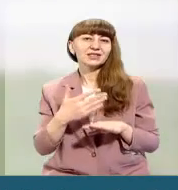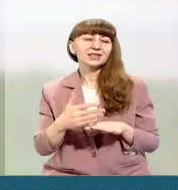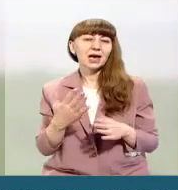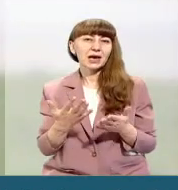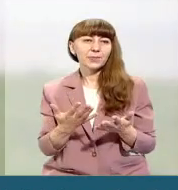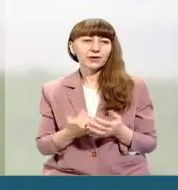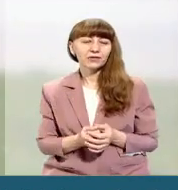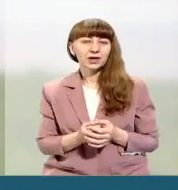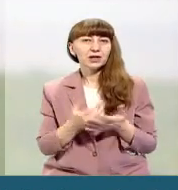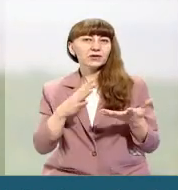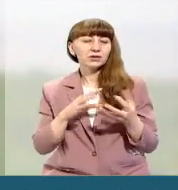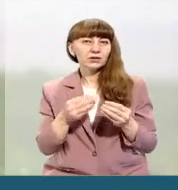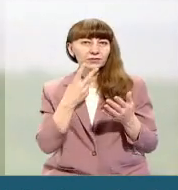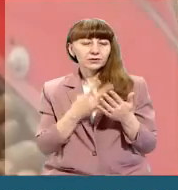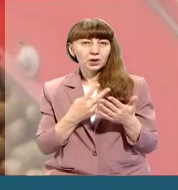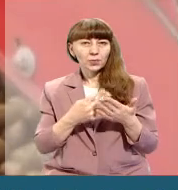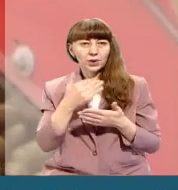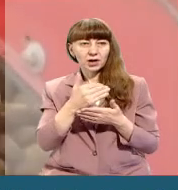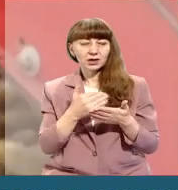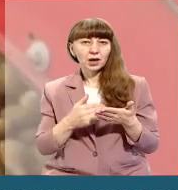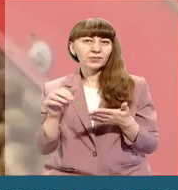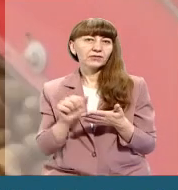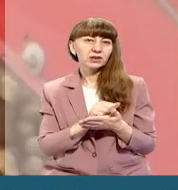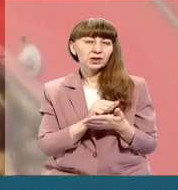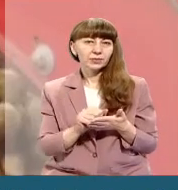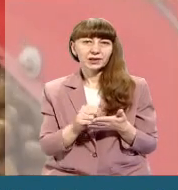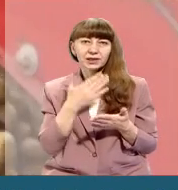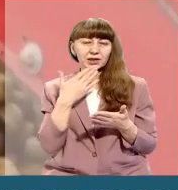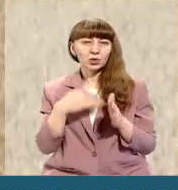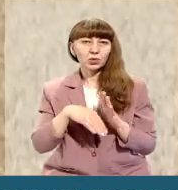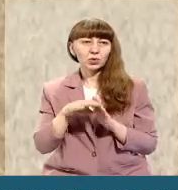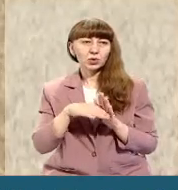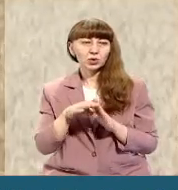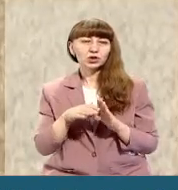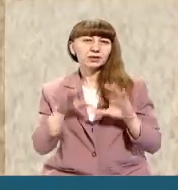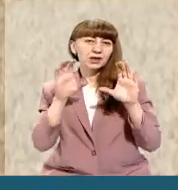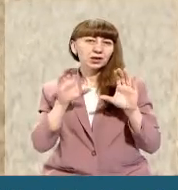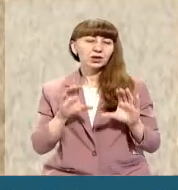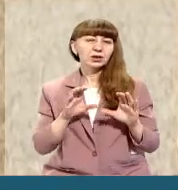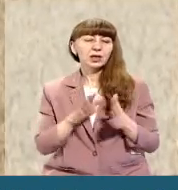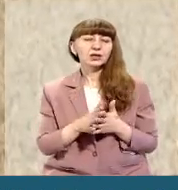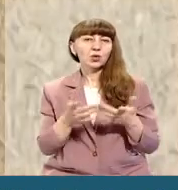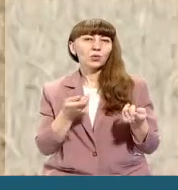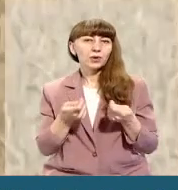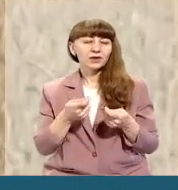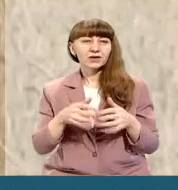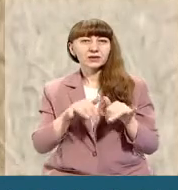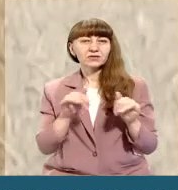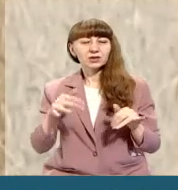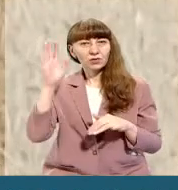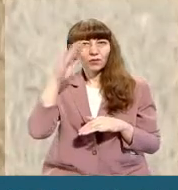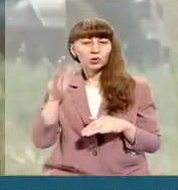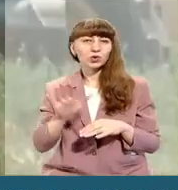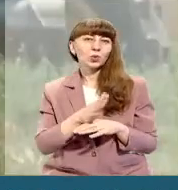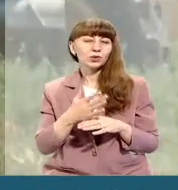особо в отчёте выделяются отсутствие программного документа и несовершенство нормативно-правовой базы развития водной отрасли Как отметила